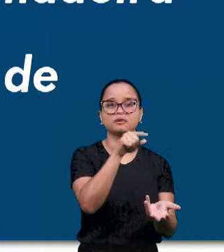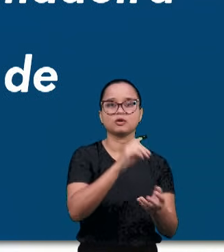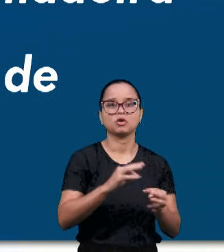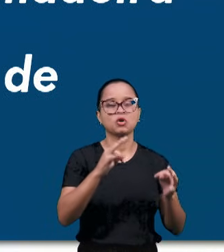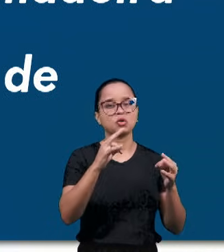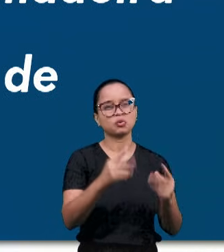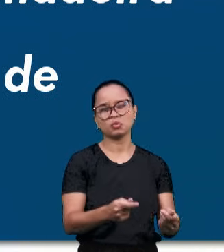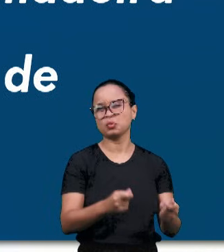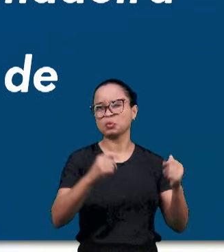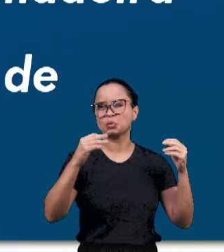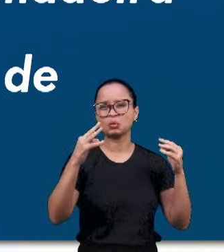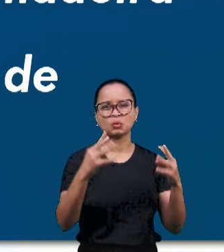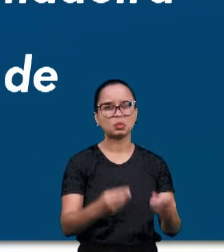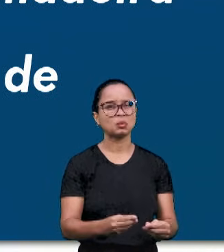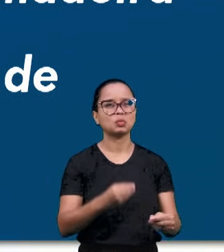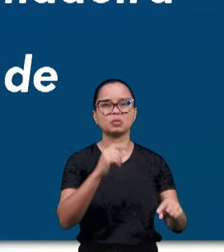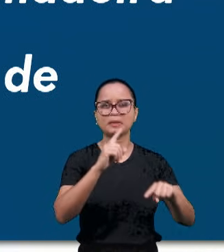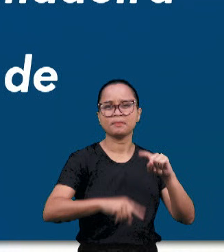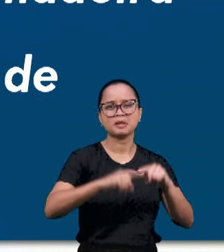tout est marchandise.